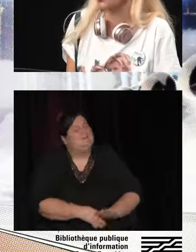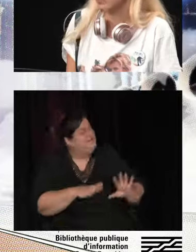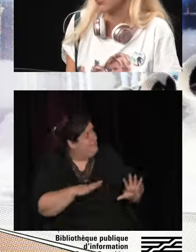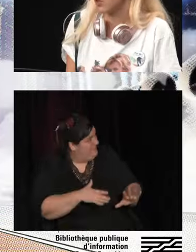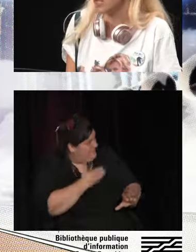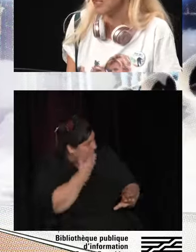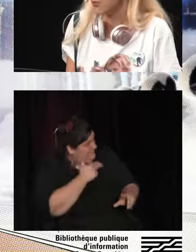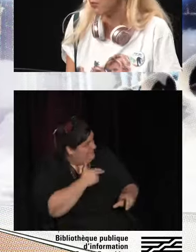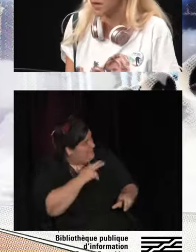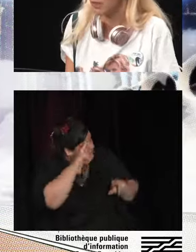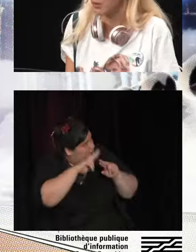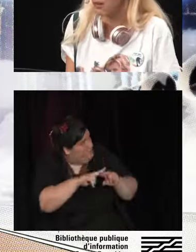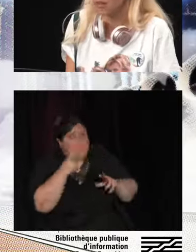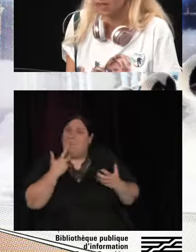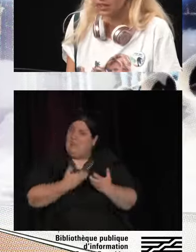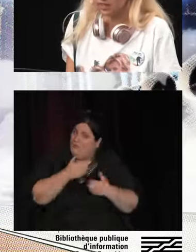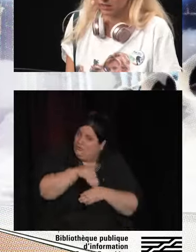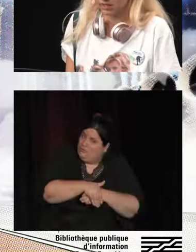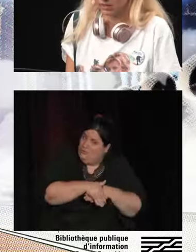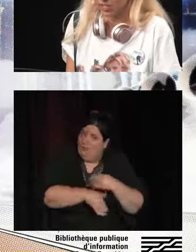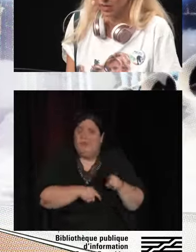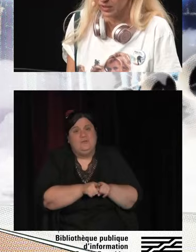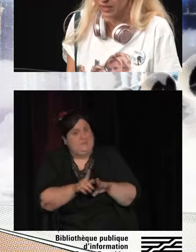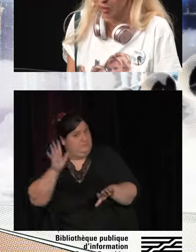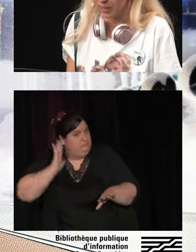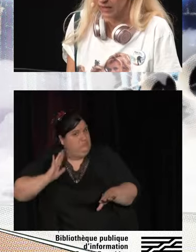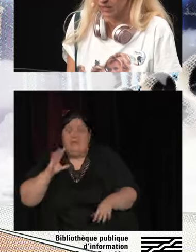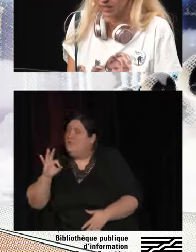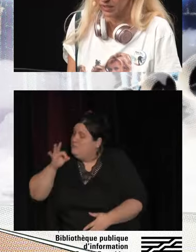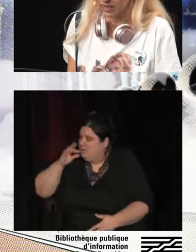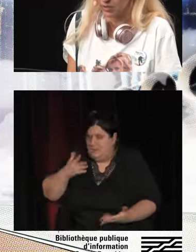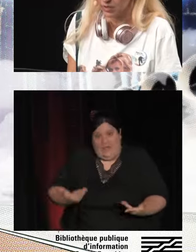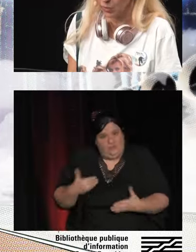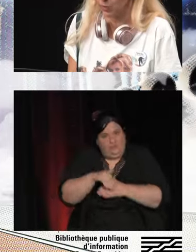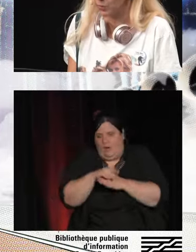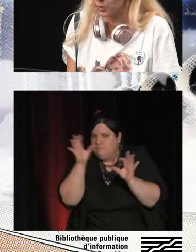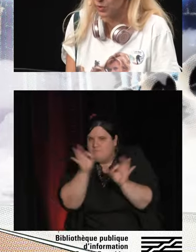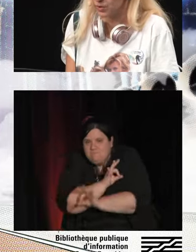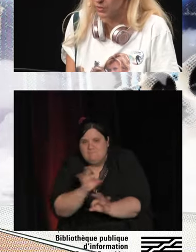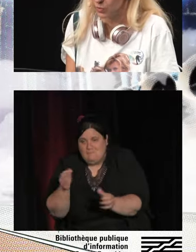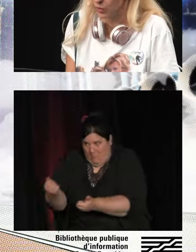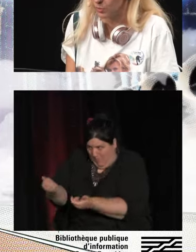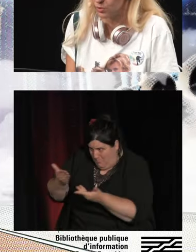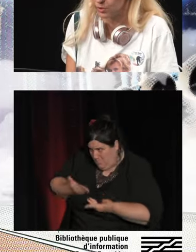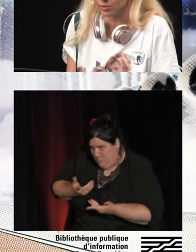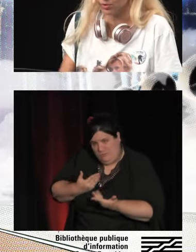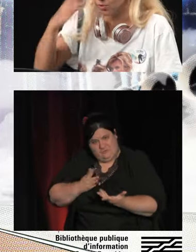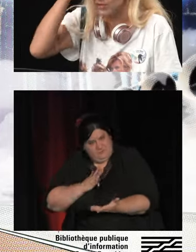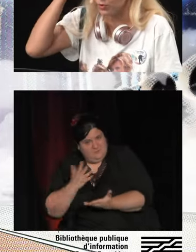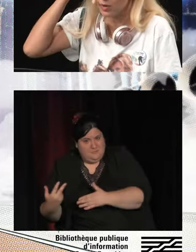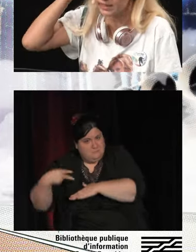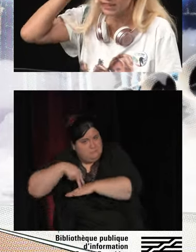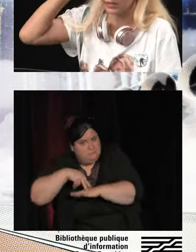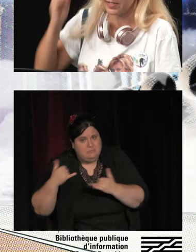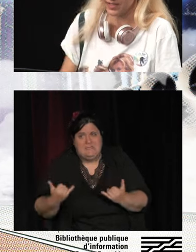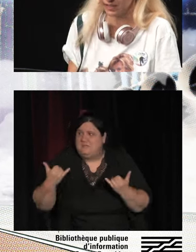Non mais ce soir, déjà, je vous ai dit, c'est fou, enfin vraiment. Comme j'ai dit, je m'attendais tellement pas à ce qu'on me propose, à ce qu'on me propose ce